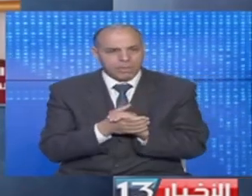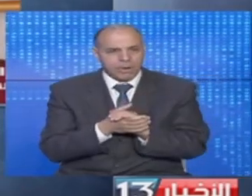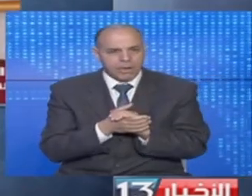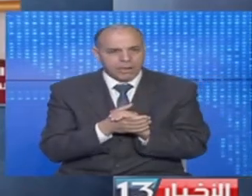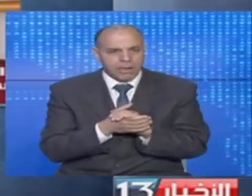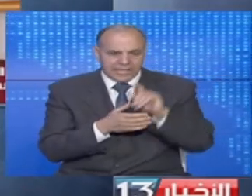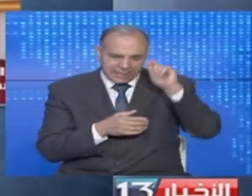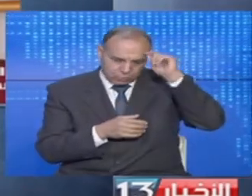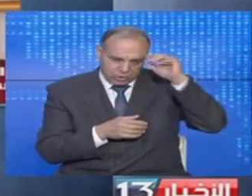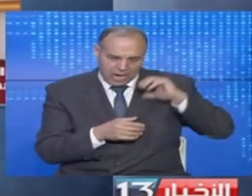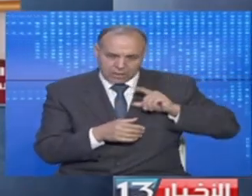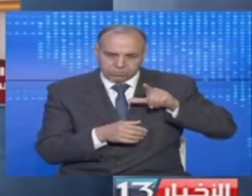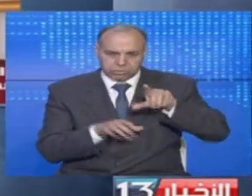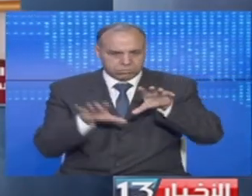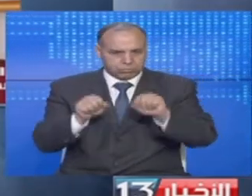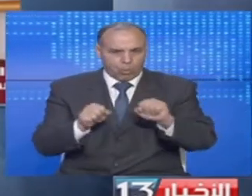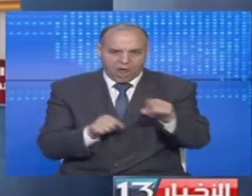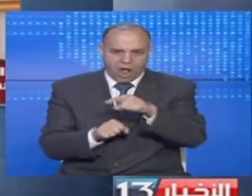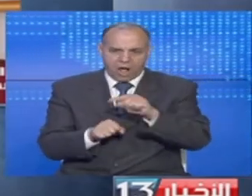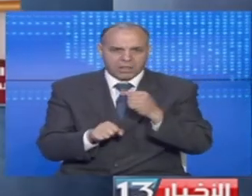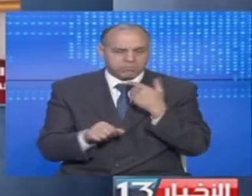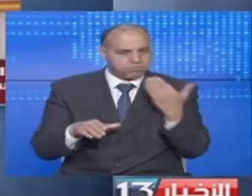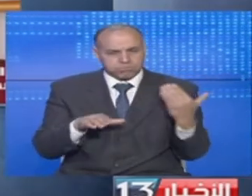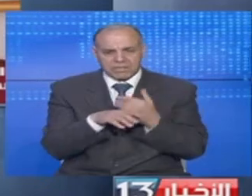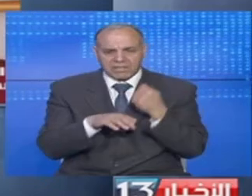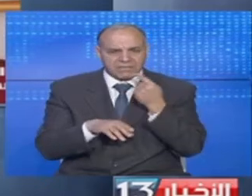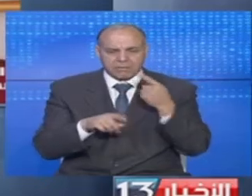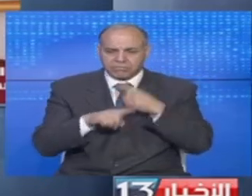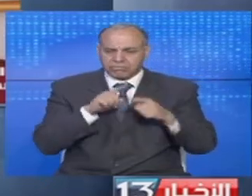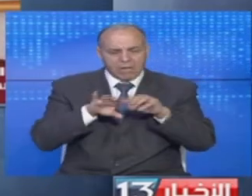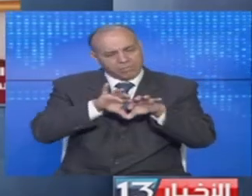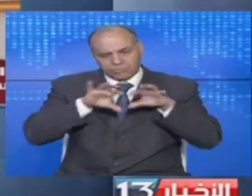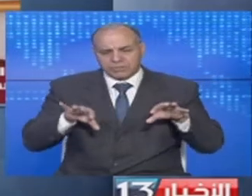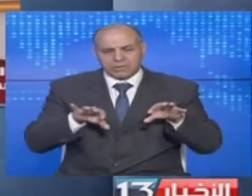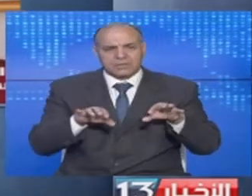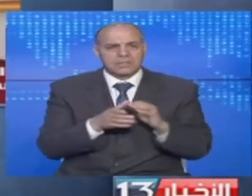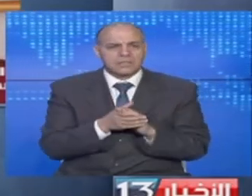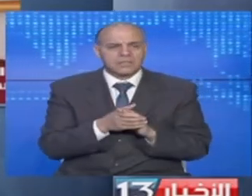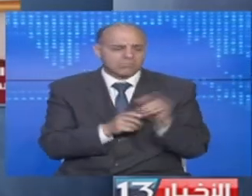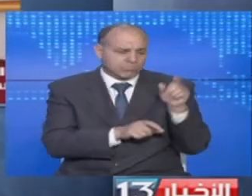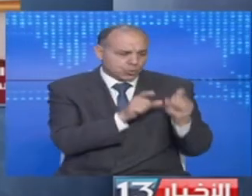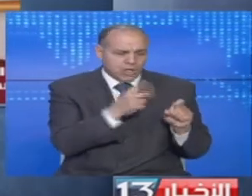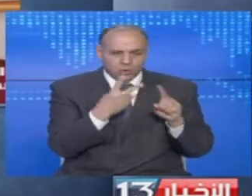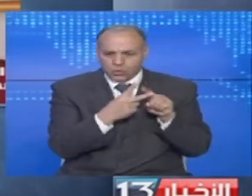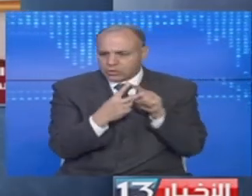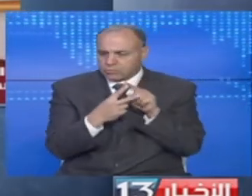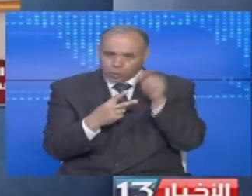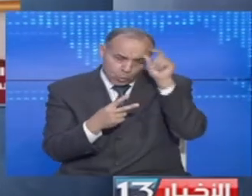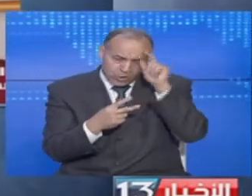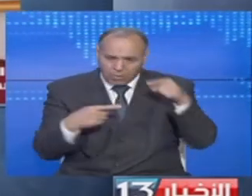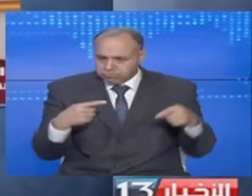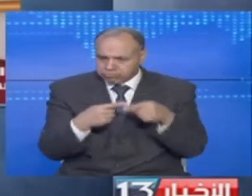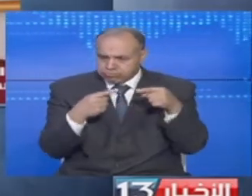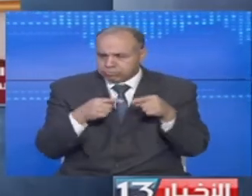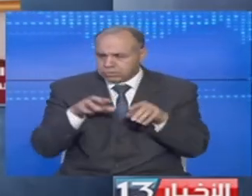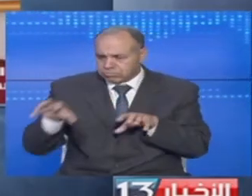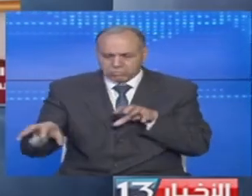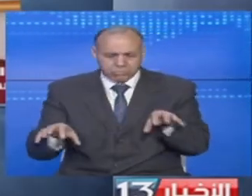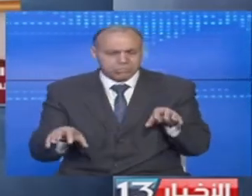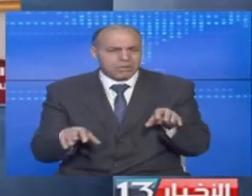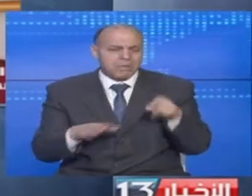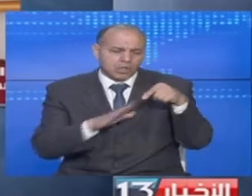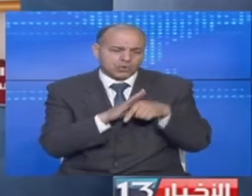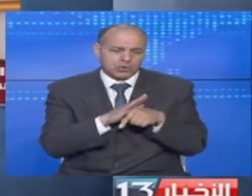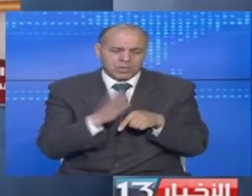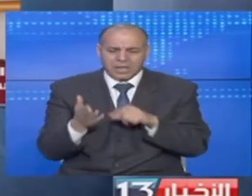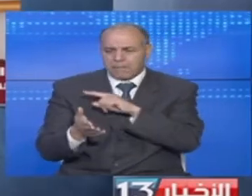يوم السبت والأحد وقامت بالتدخل لفض هذا الخلاف بين مجموعتين من مواطنين من منطقتي ابن خداش من